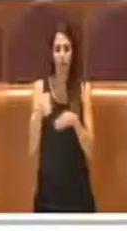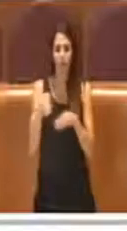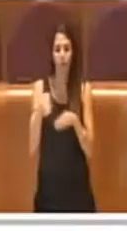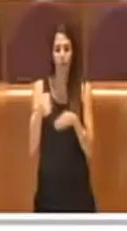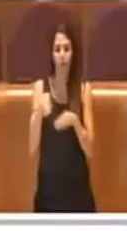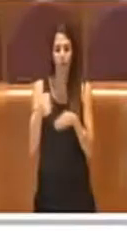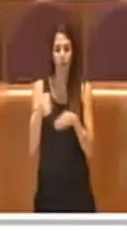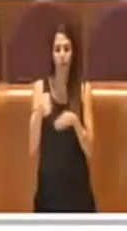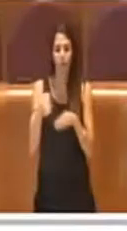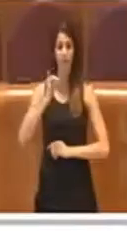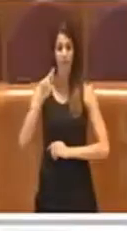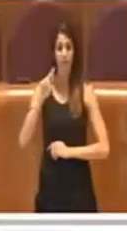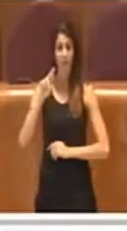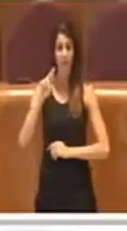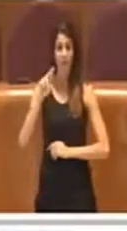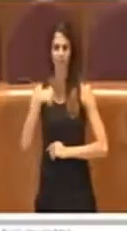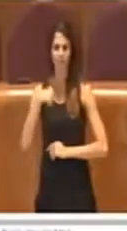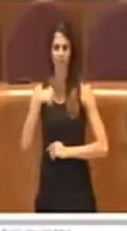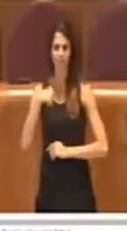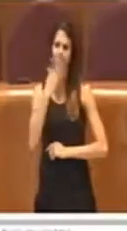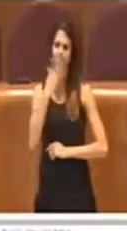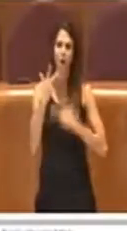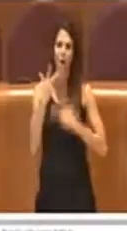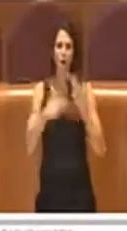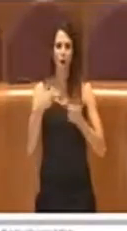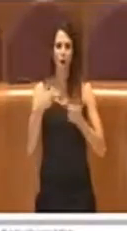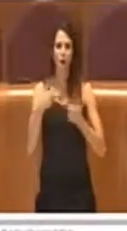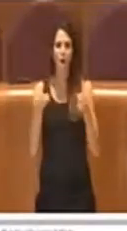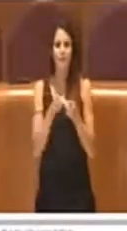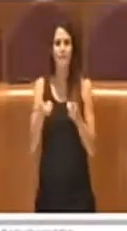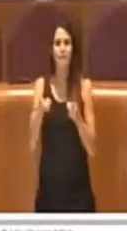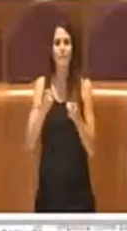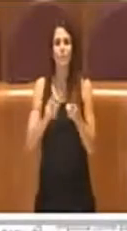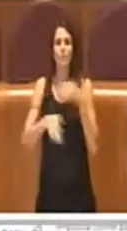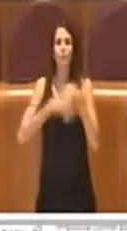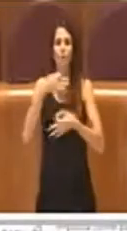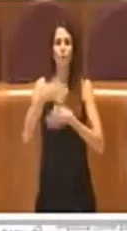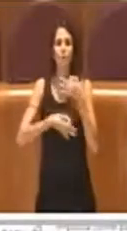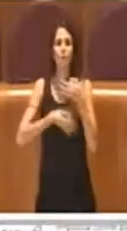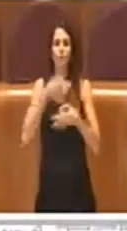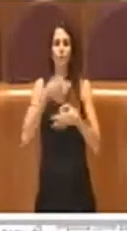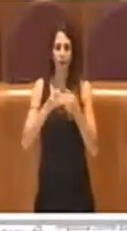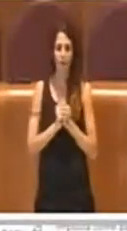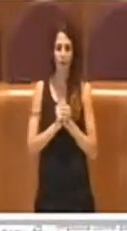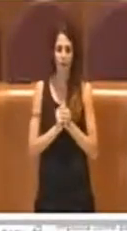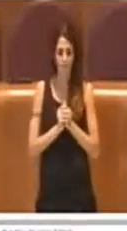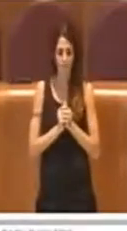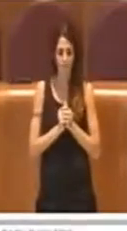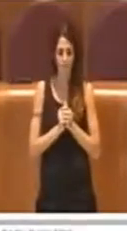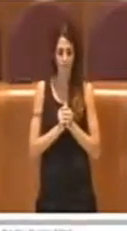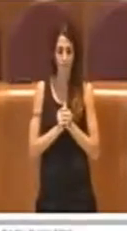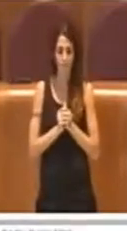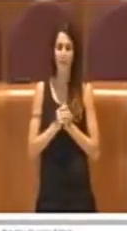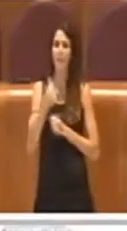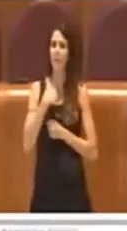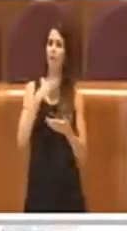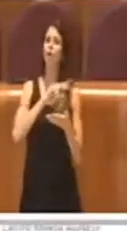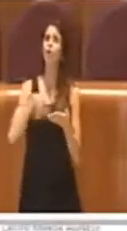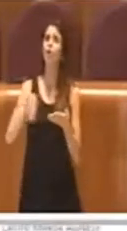Allora, sì, solo brevemente per spiegare, intanto anticipo il